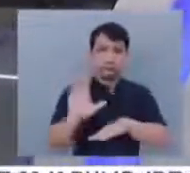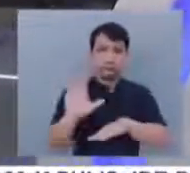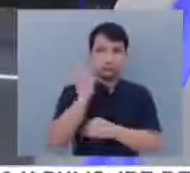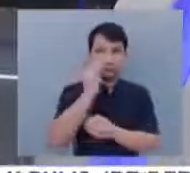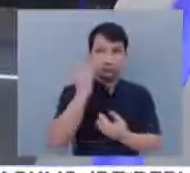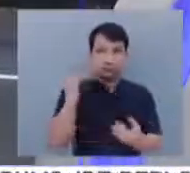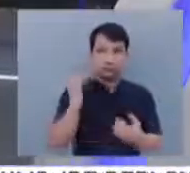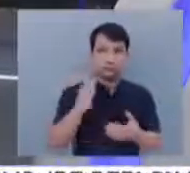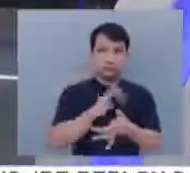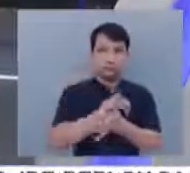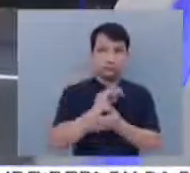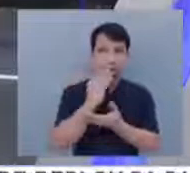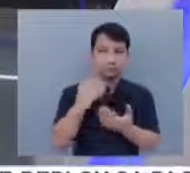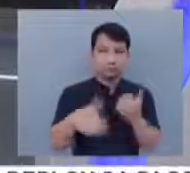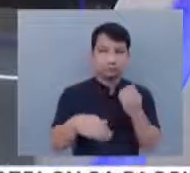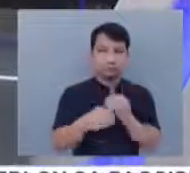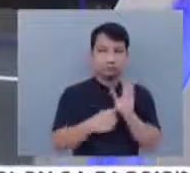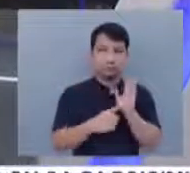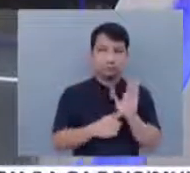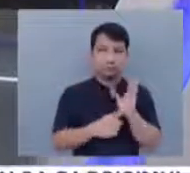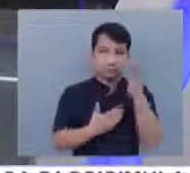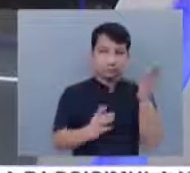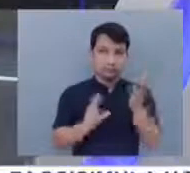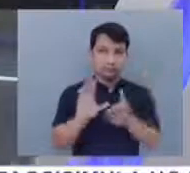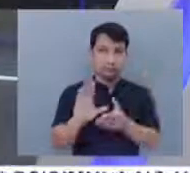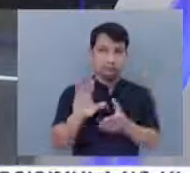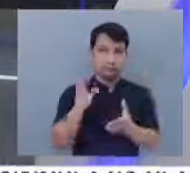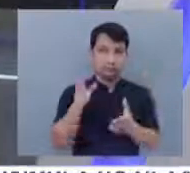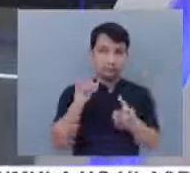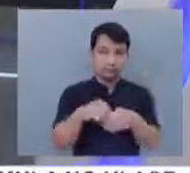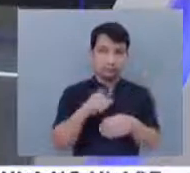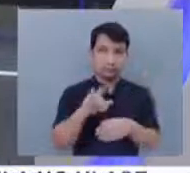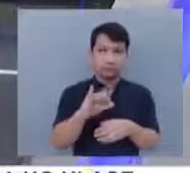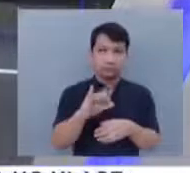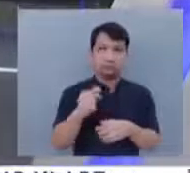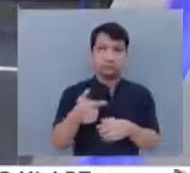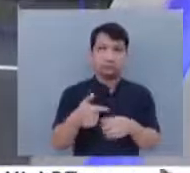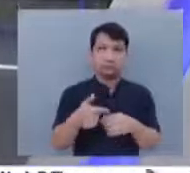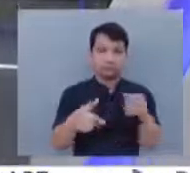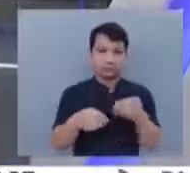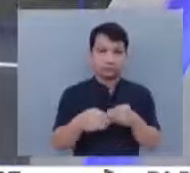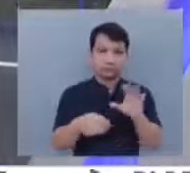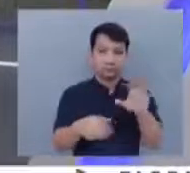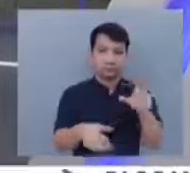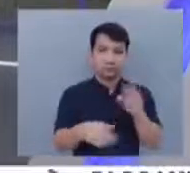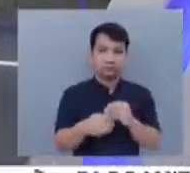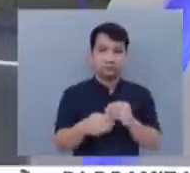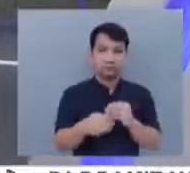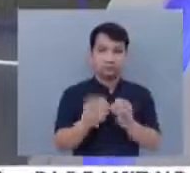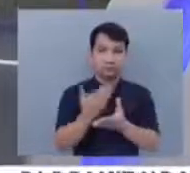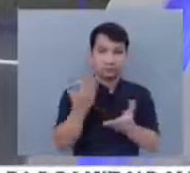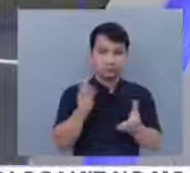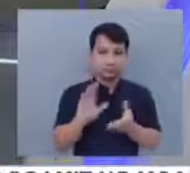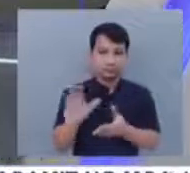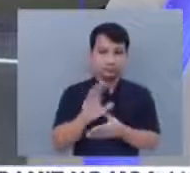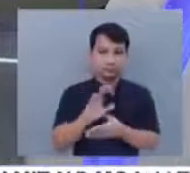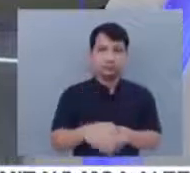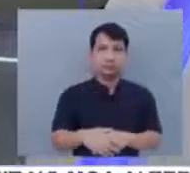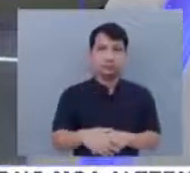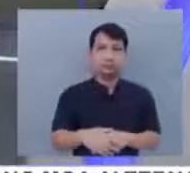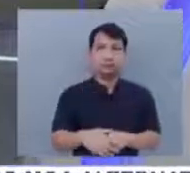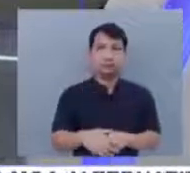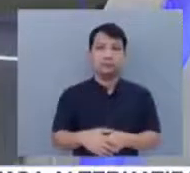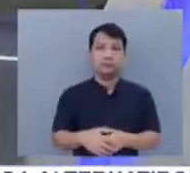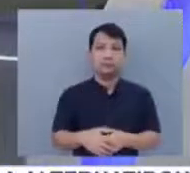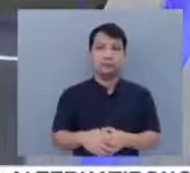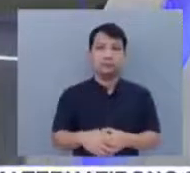paaralan sa Pasig City, inilunsad ang logged-in plus blended version 3 na bahagi ng kanilang learning continuity and recovery plan. Si Princess Jordan